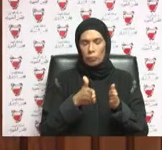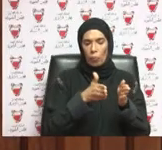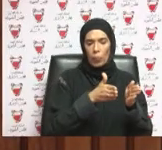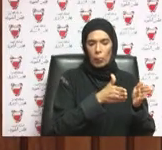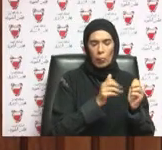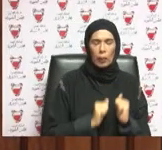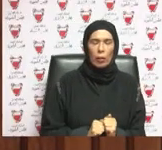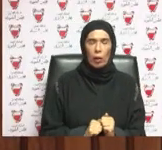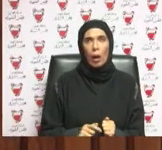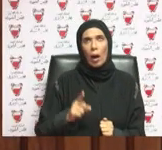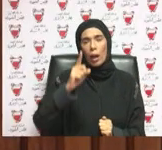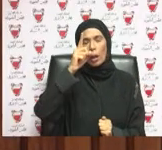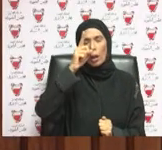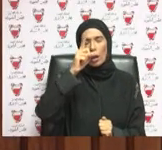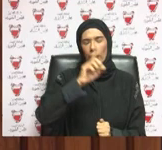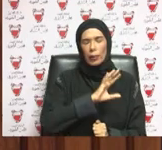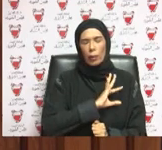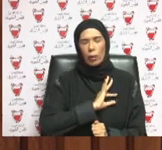فلقد كان رحمه الله